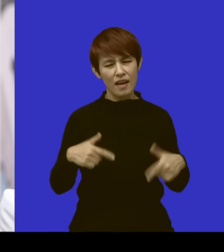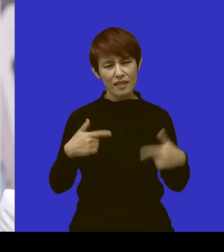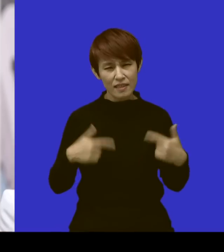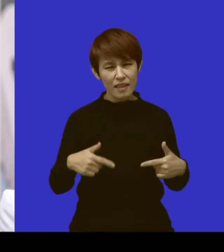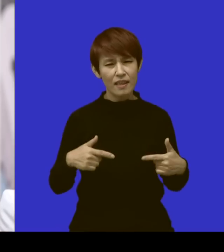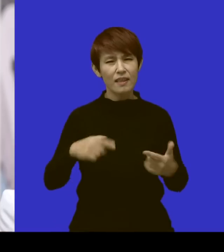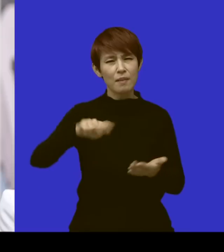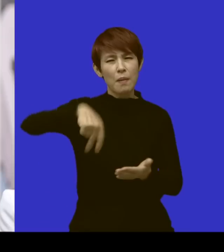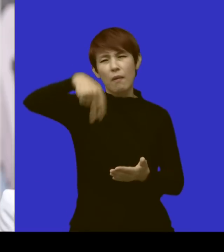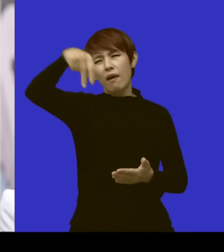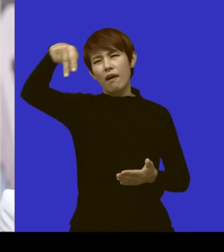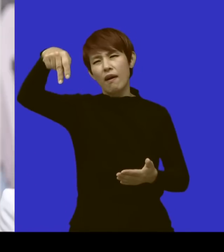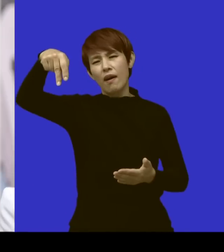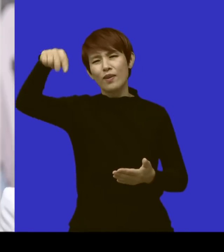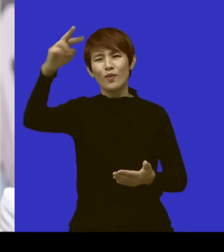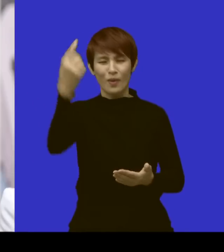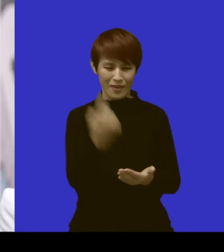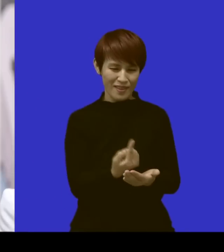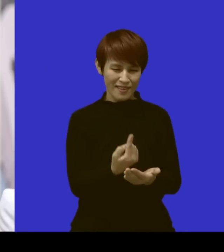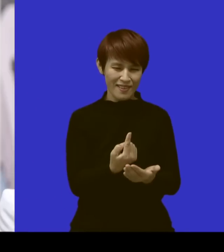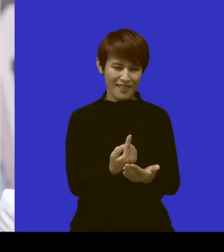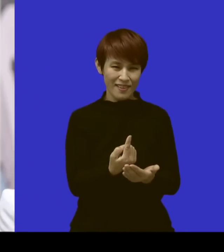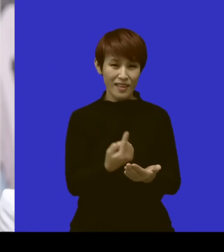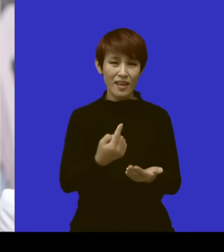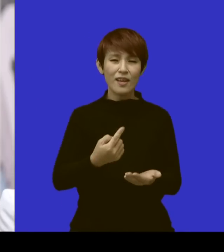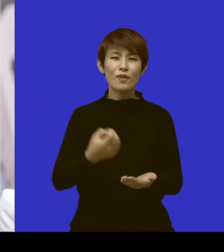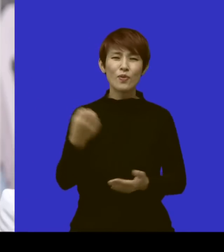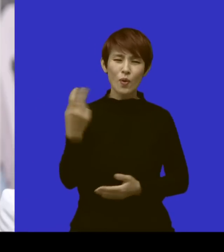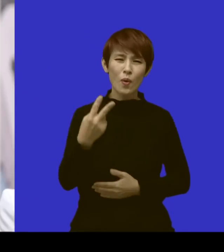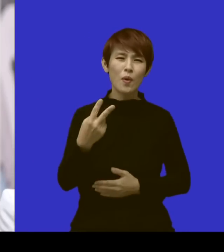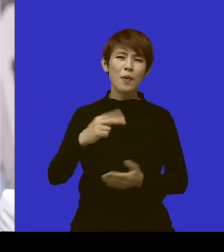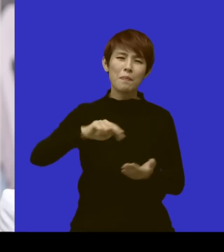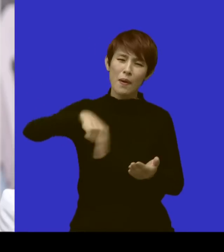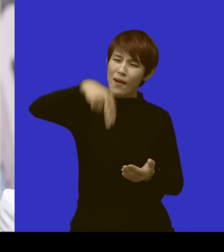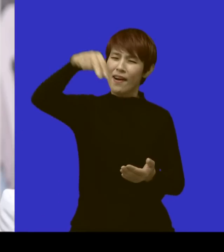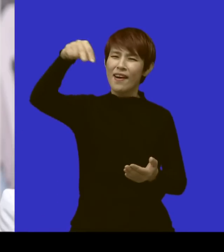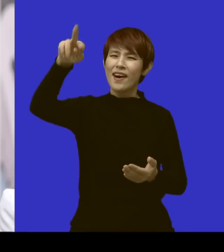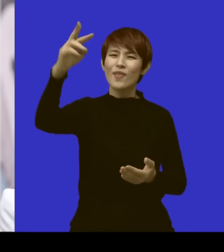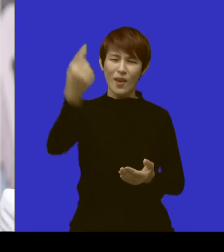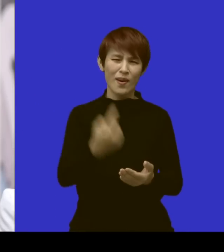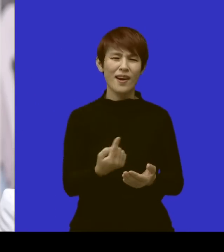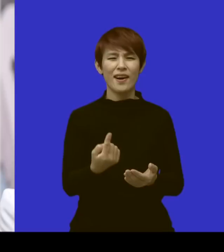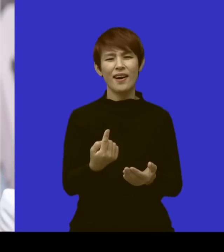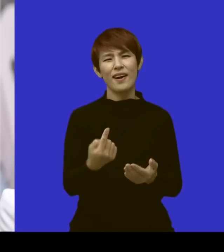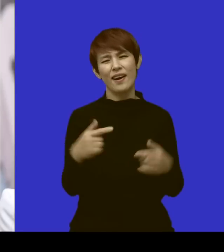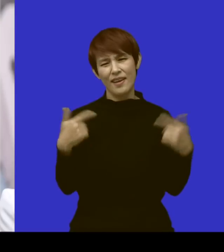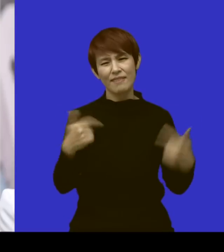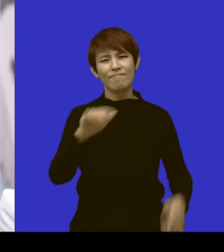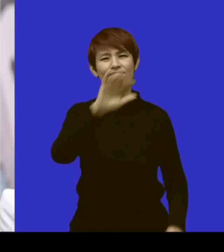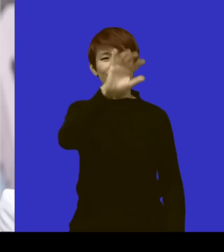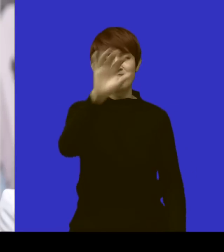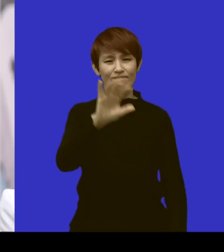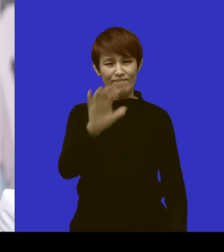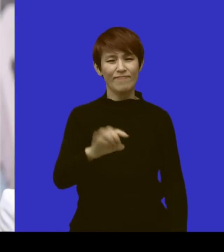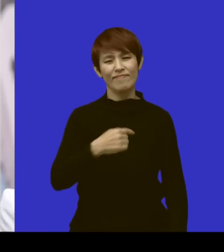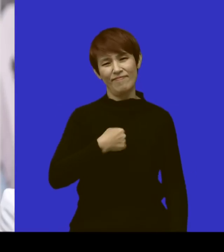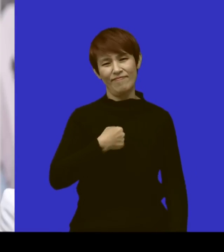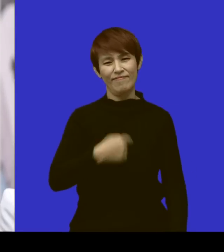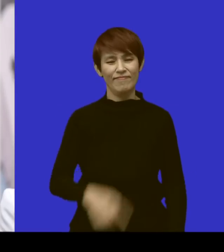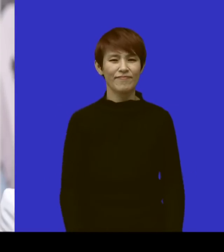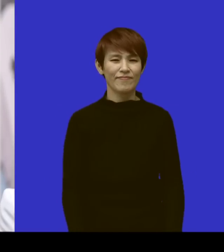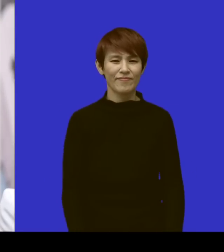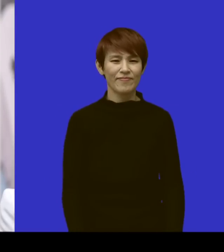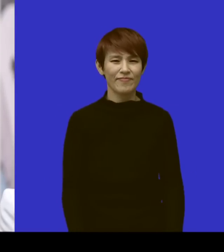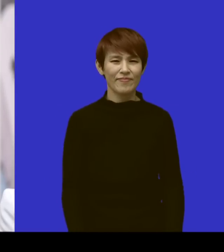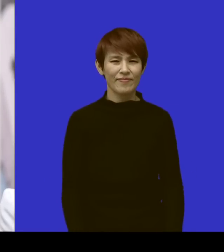탕자 같은 지금 이렇게 얘기하고서도 또 세상에 나가면 또 다시 또 뭐 흔들리고 빠졌다가 또 다시